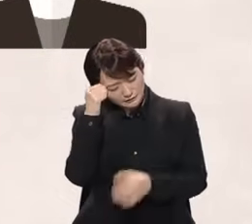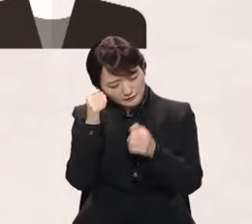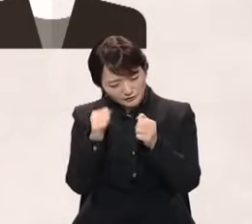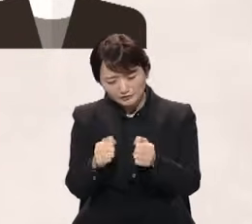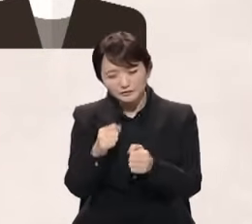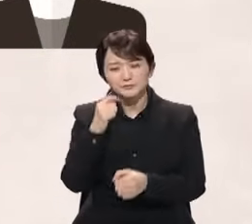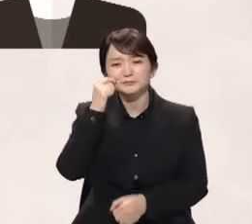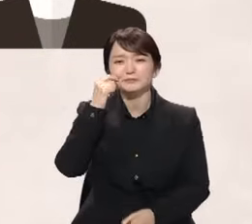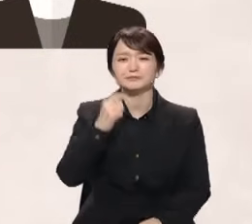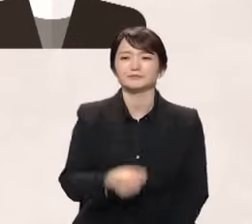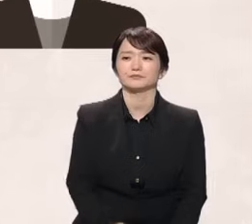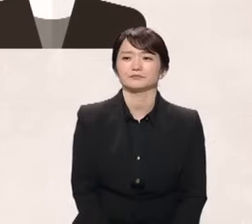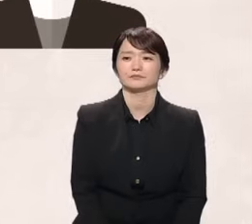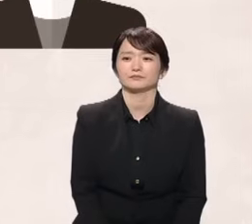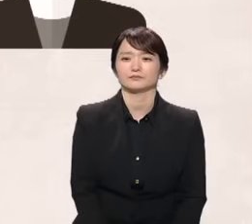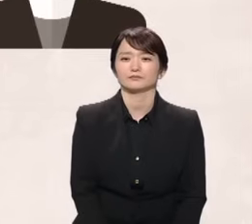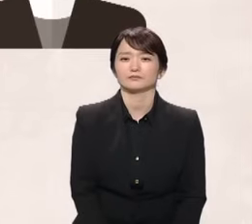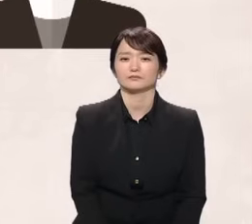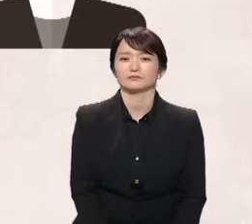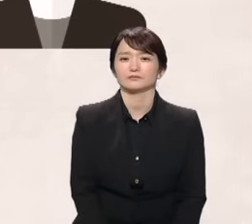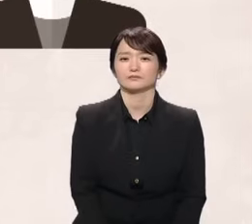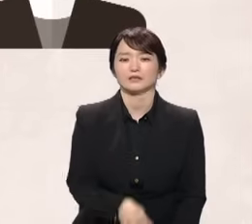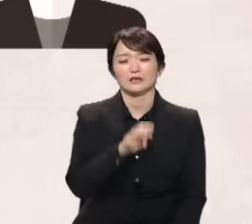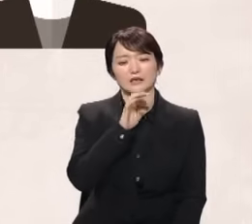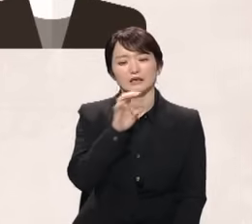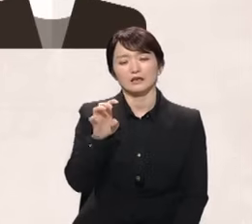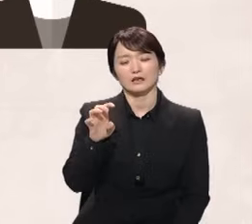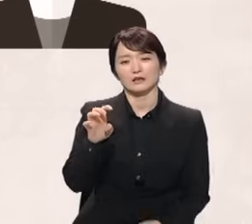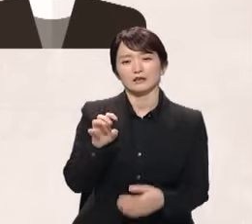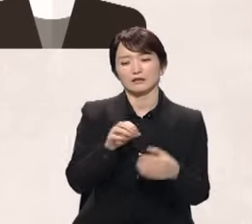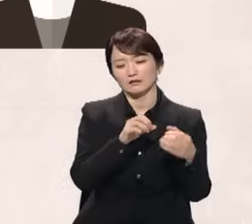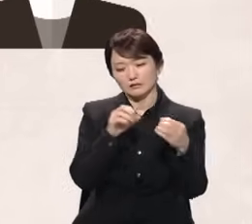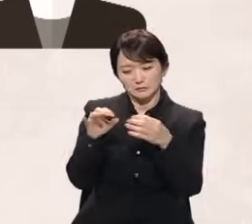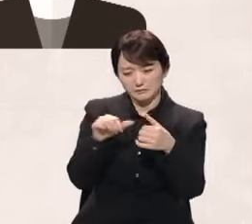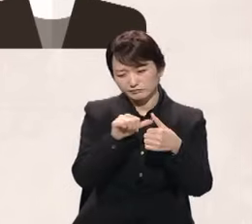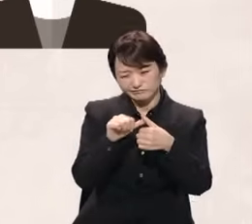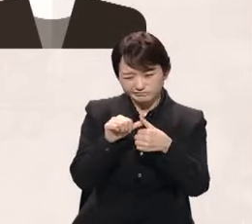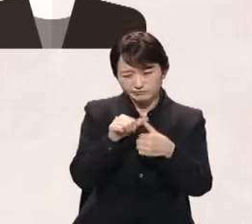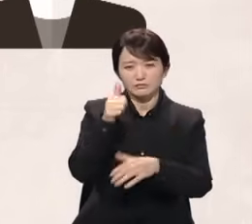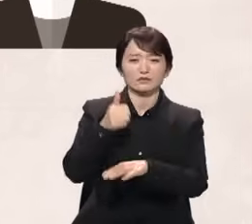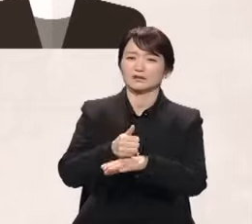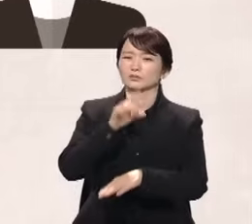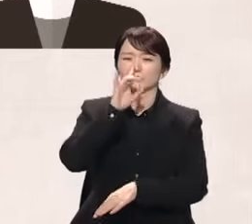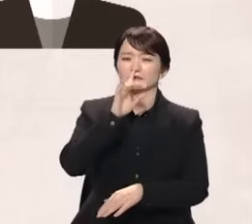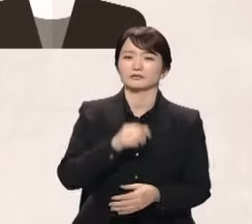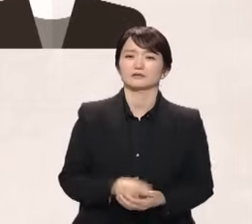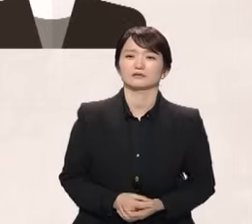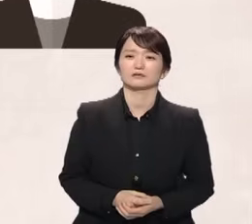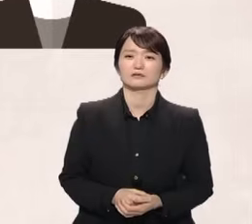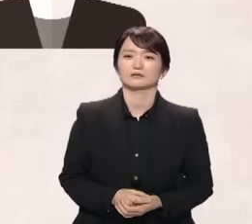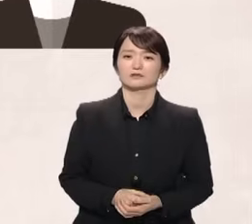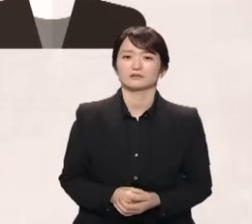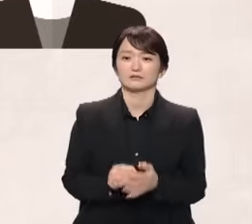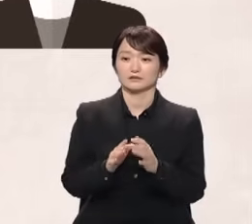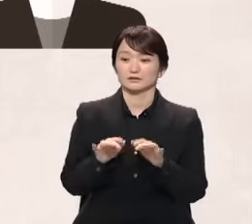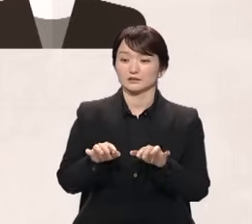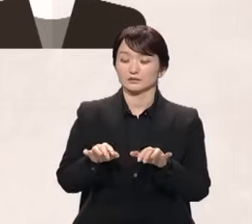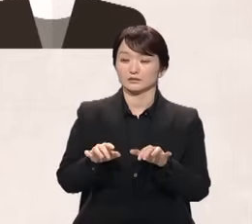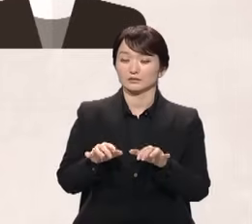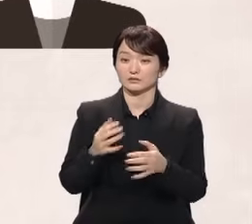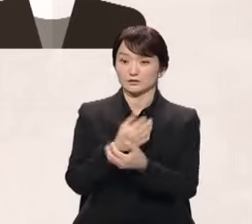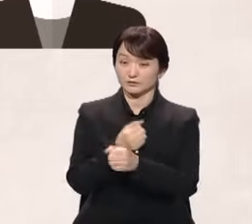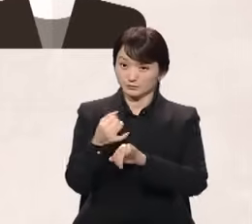했고요. 문제는 한 40분간 옥신각신 한 것 같아요. 결국은 안 됐고 좀 이해가 안 되는 게 인터넷으로 예약을 한